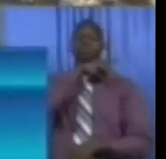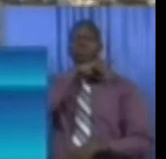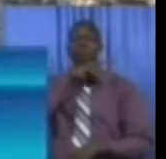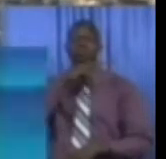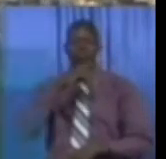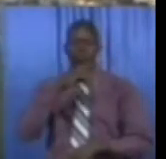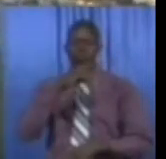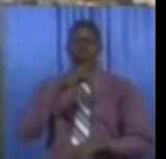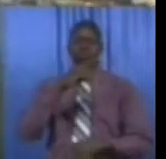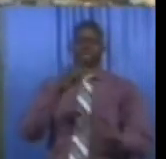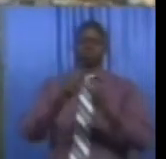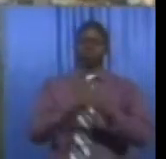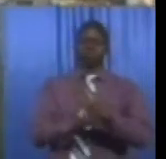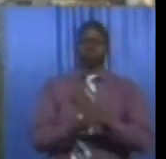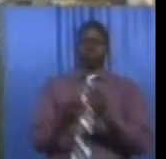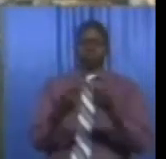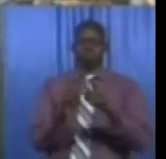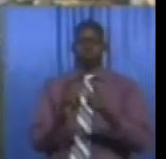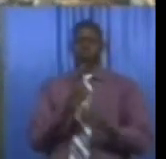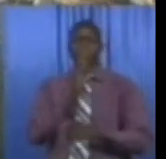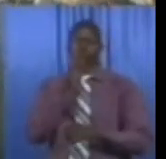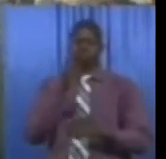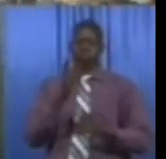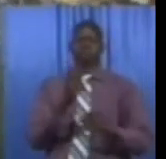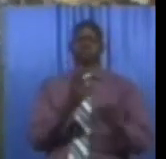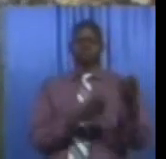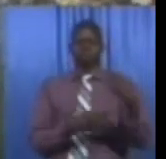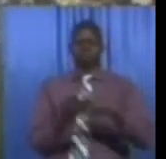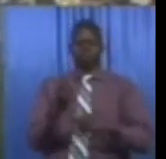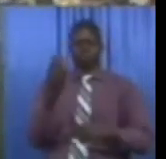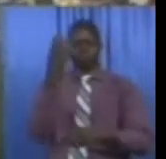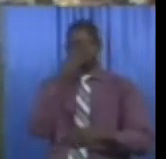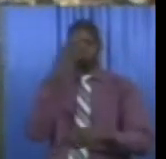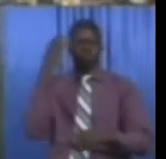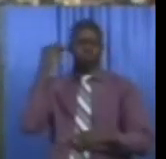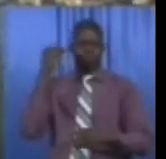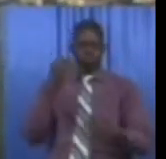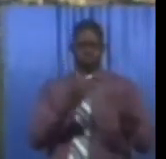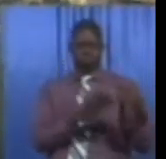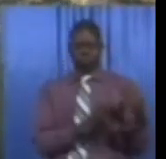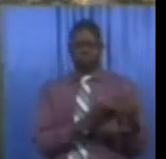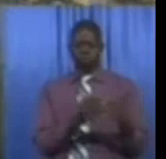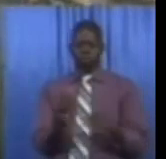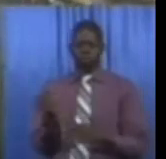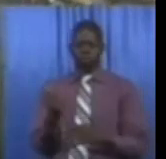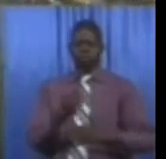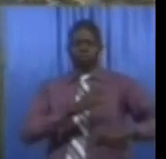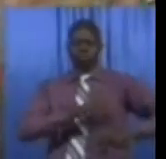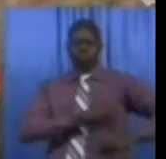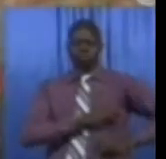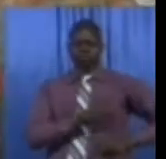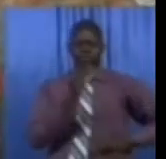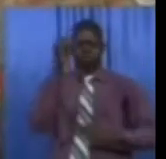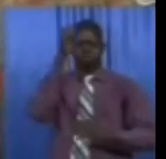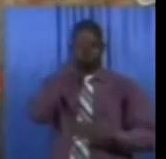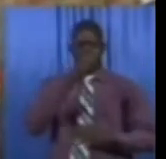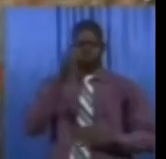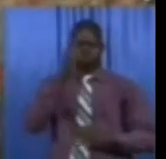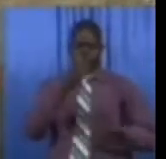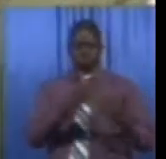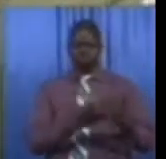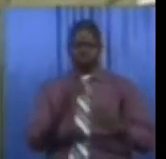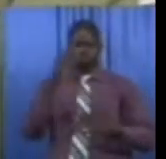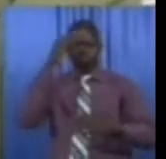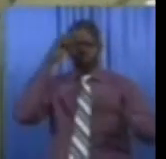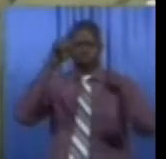tombouxien? Mais nous y avons été et nous sommes revenus. C'est une belle expérience aux côtés des autres forces africaines et à côté de nos frères